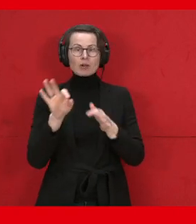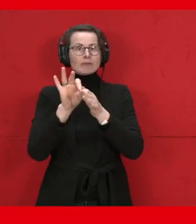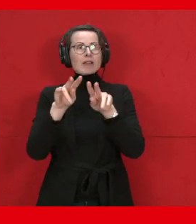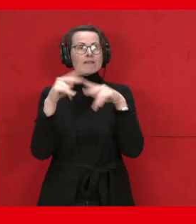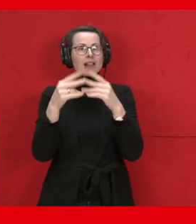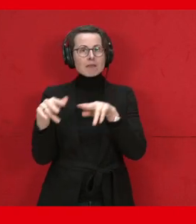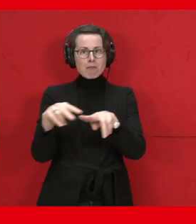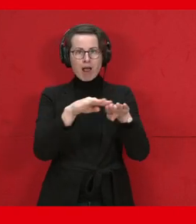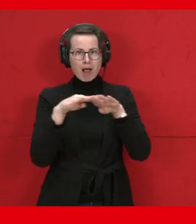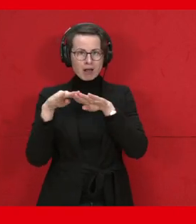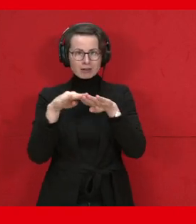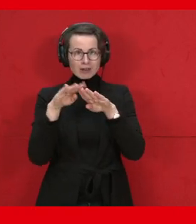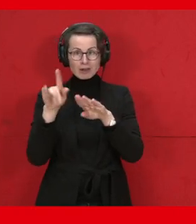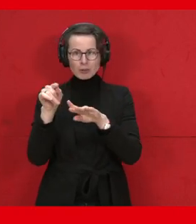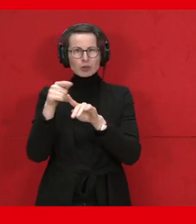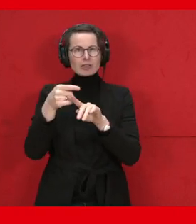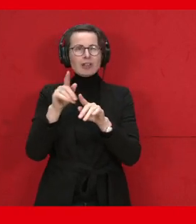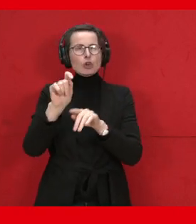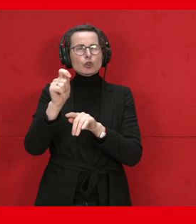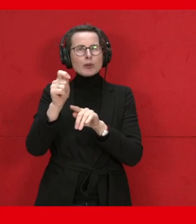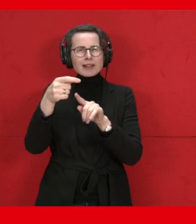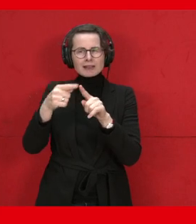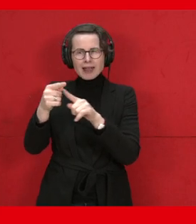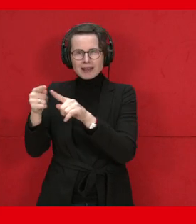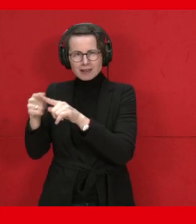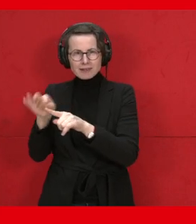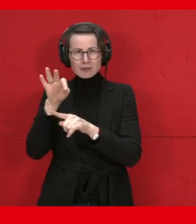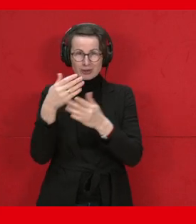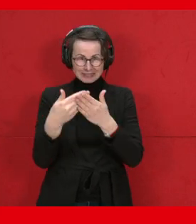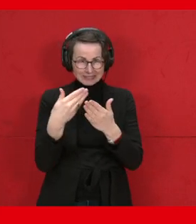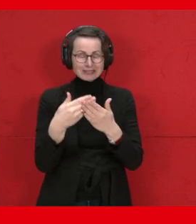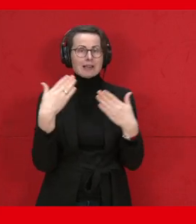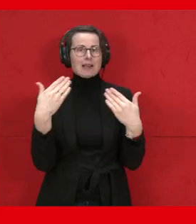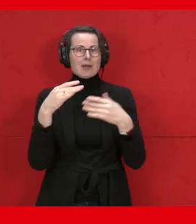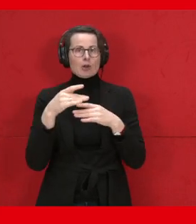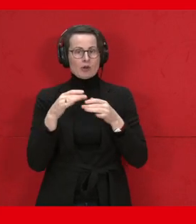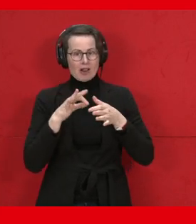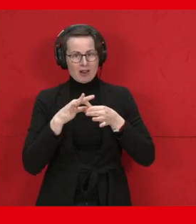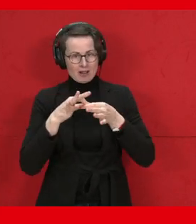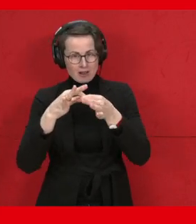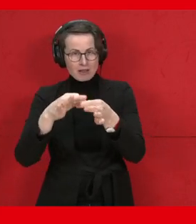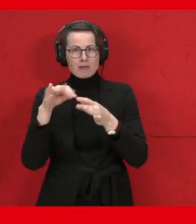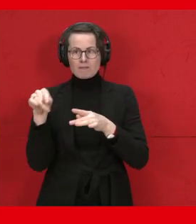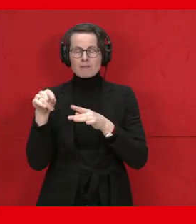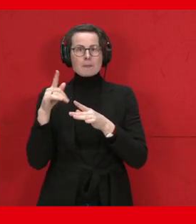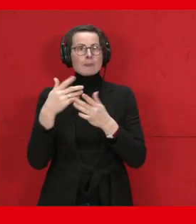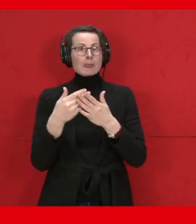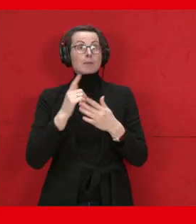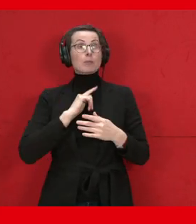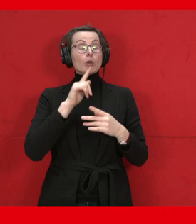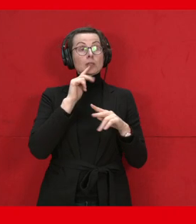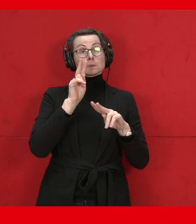die Schlüsselkomponenten für diese zukünftigen klimaneutralen Wertschöpfungsketten produziert werden. Das heißt, wir haben zum einen diese